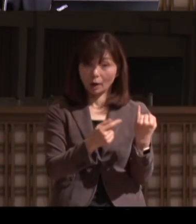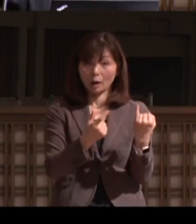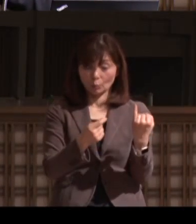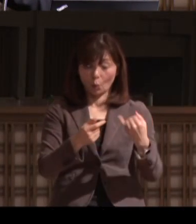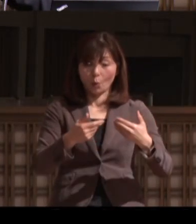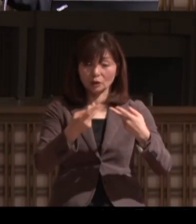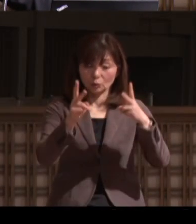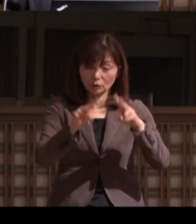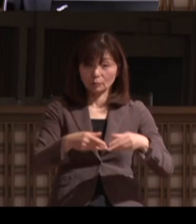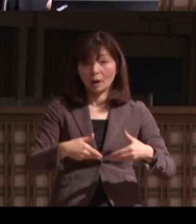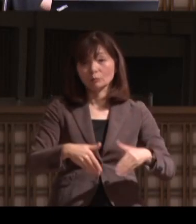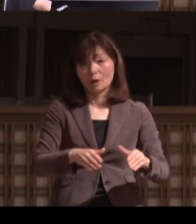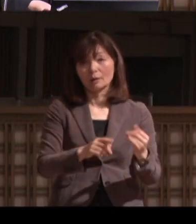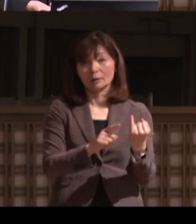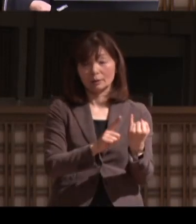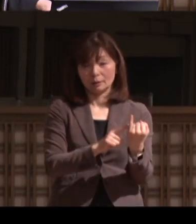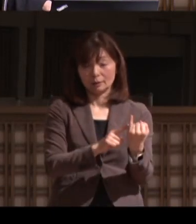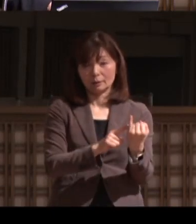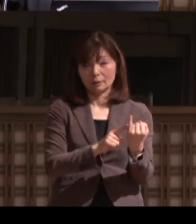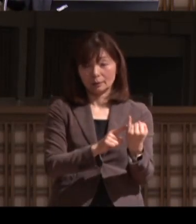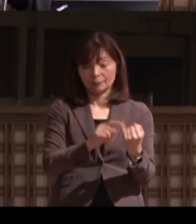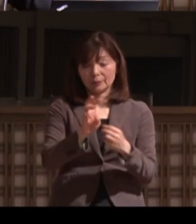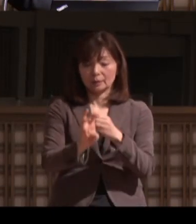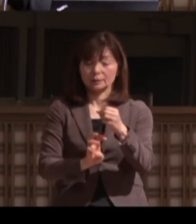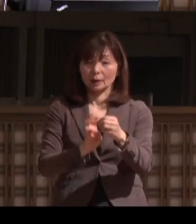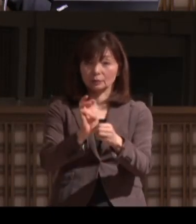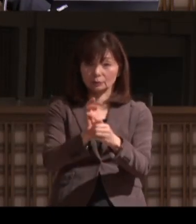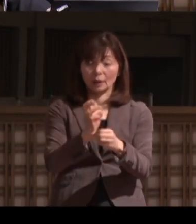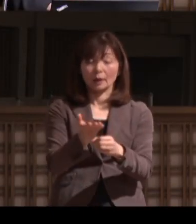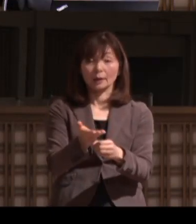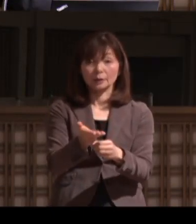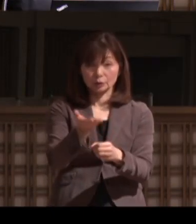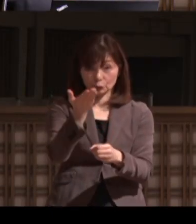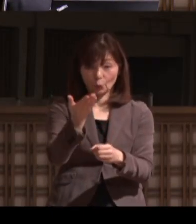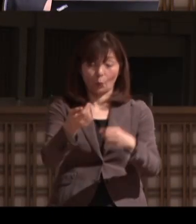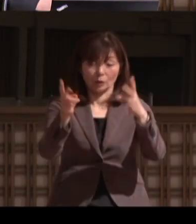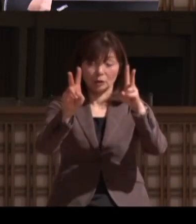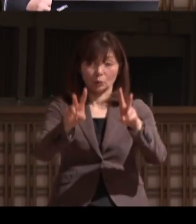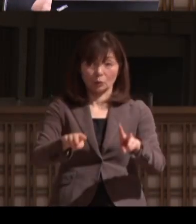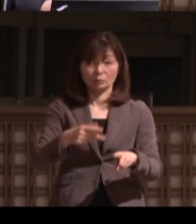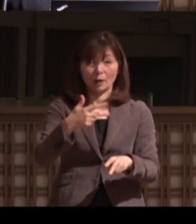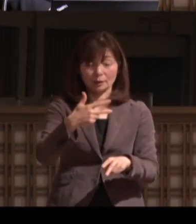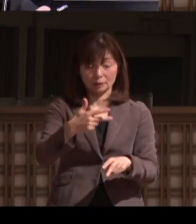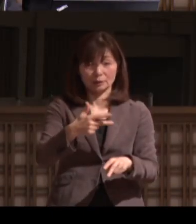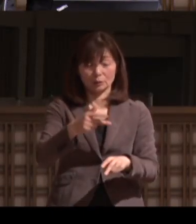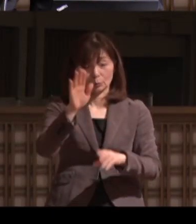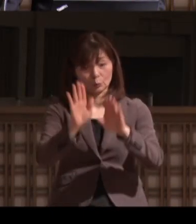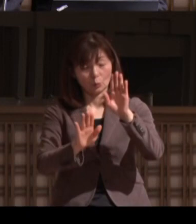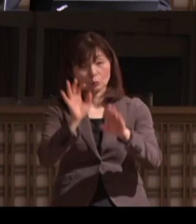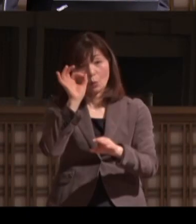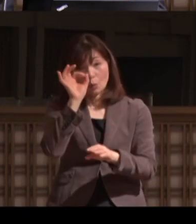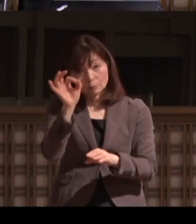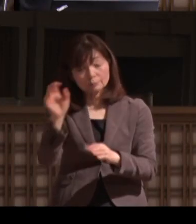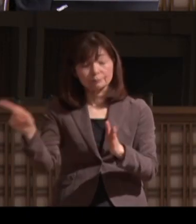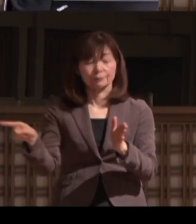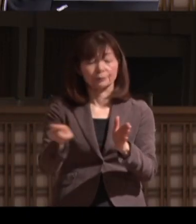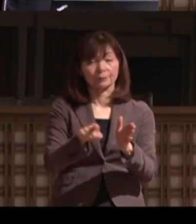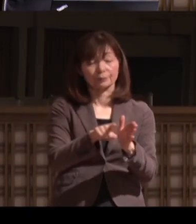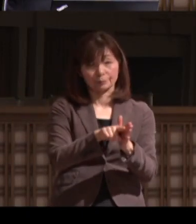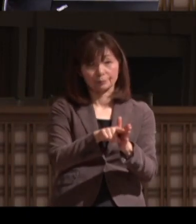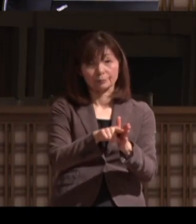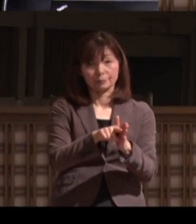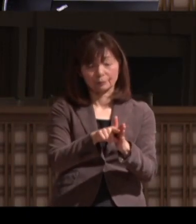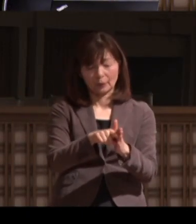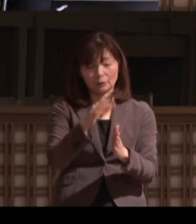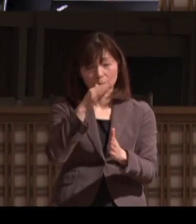出身でございますのでま30年以上にわたって広島市を見させていただいてきましたえとても素晴らしい